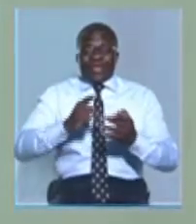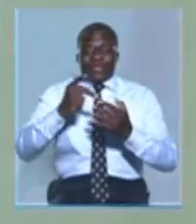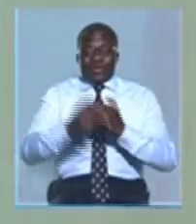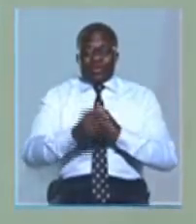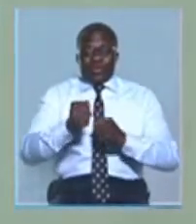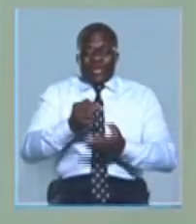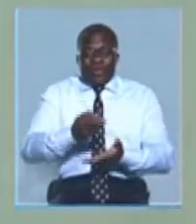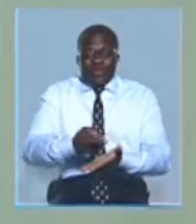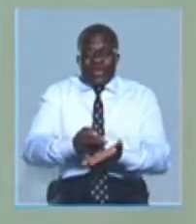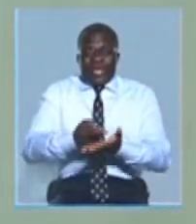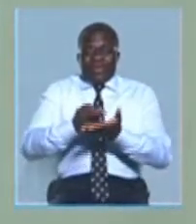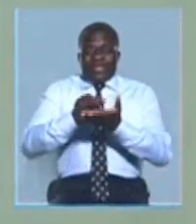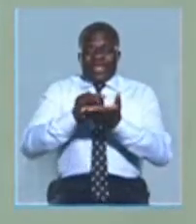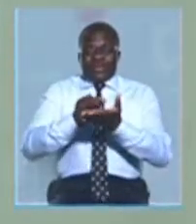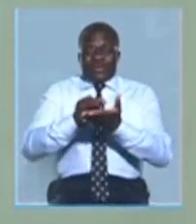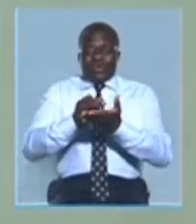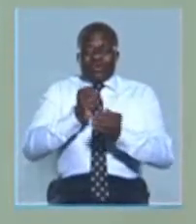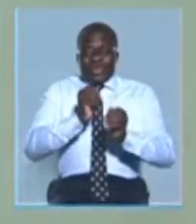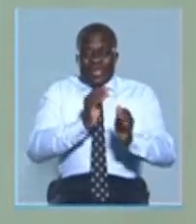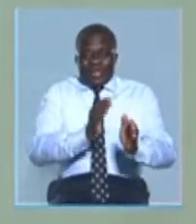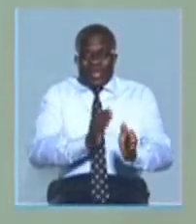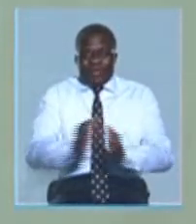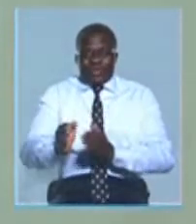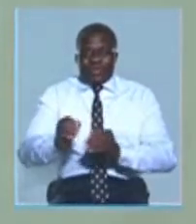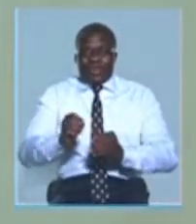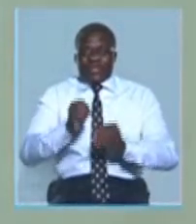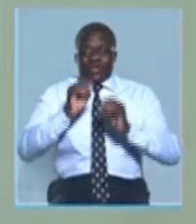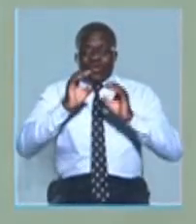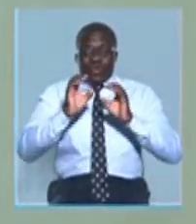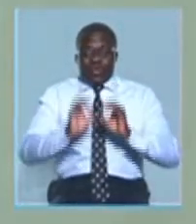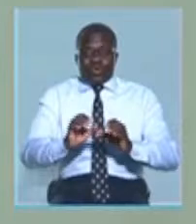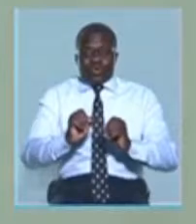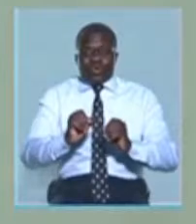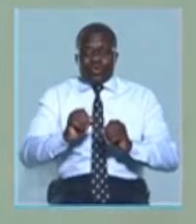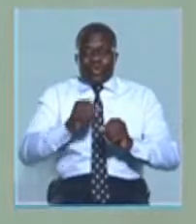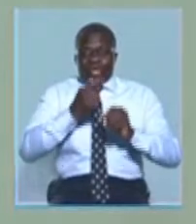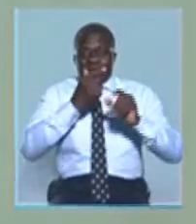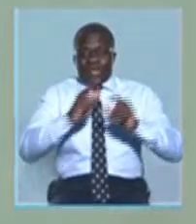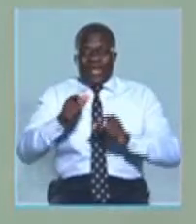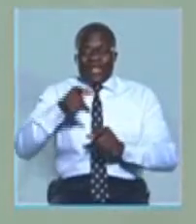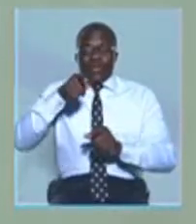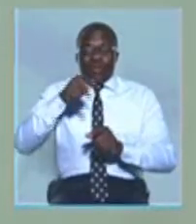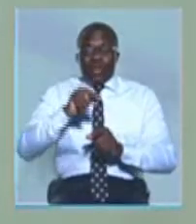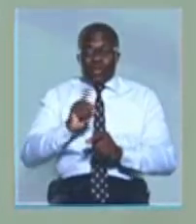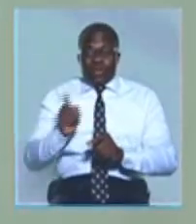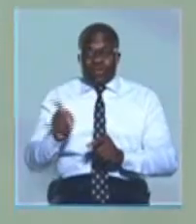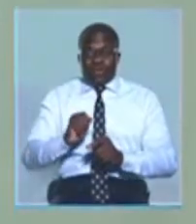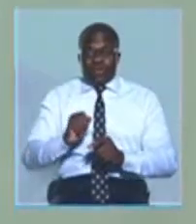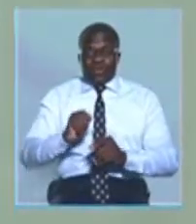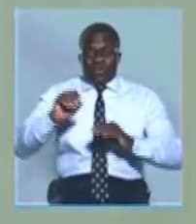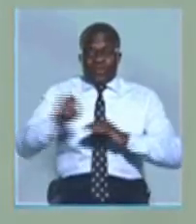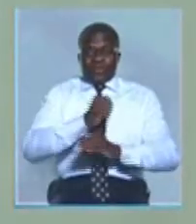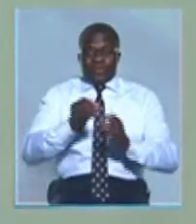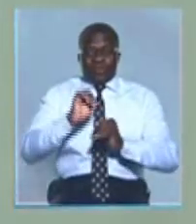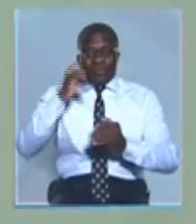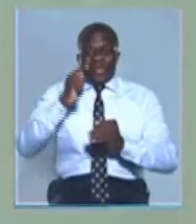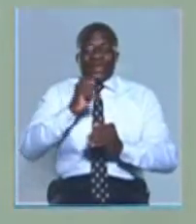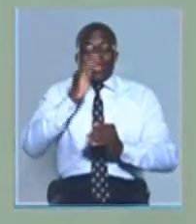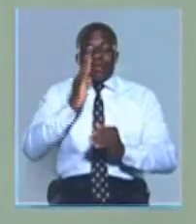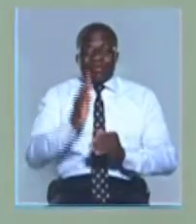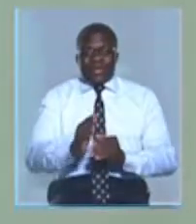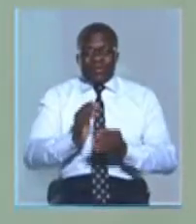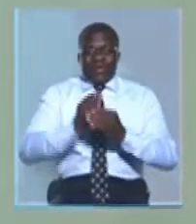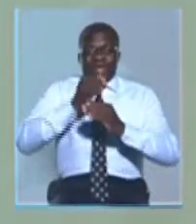de réhabilitation et d'aménagement du lac Nokwe et de la lagune de Porte Novo, engagé par l'État béninois